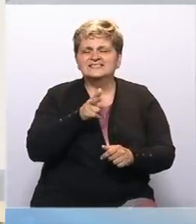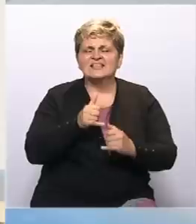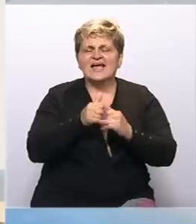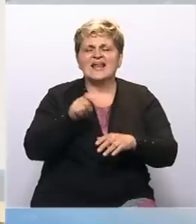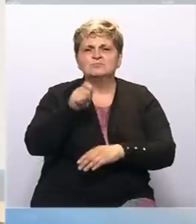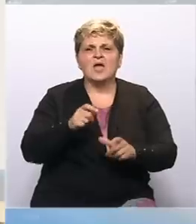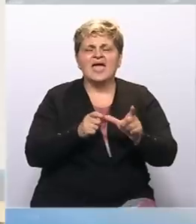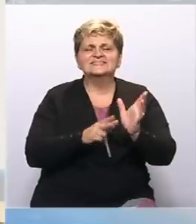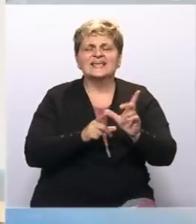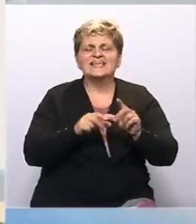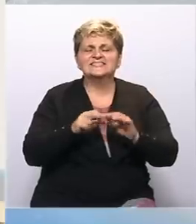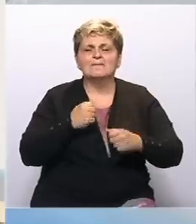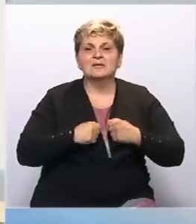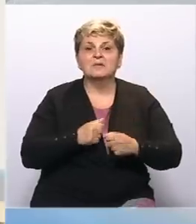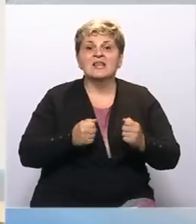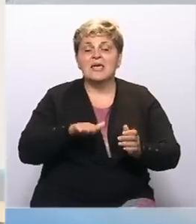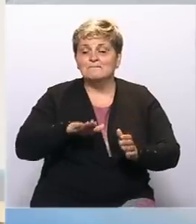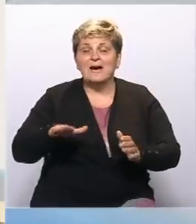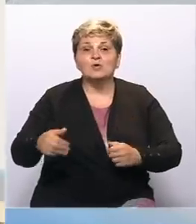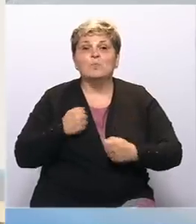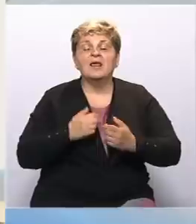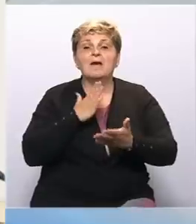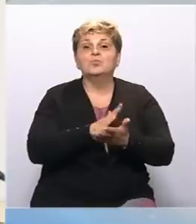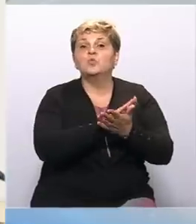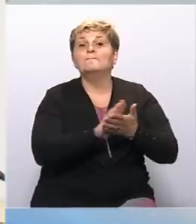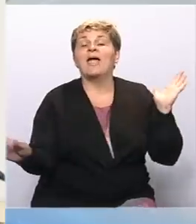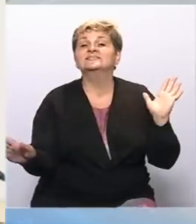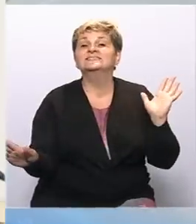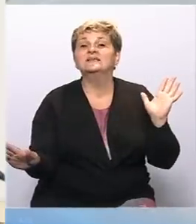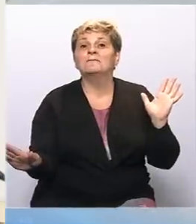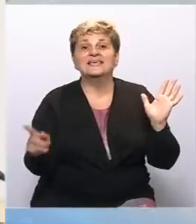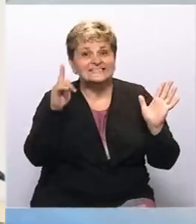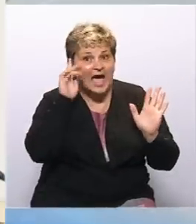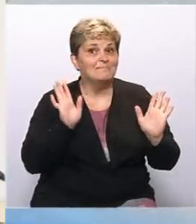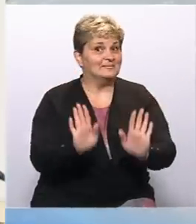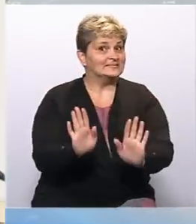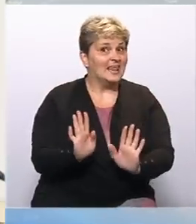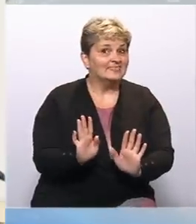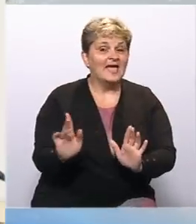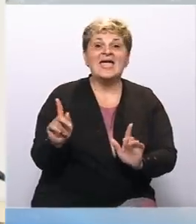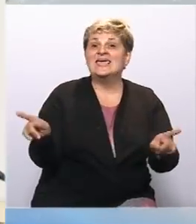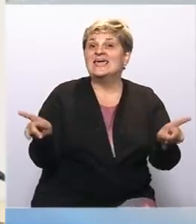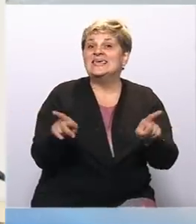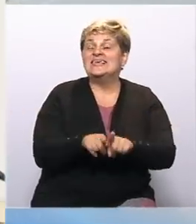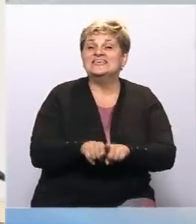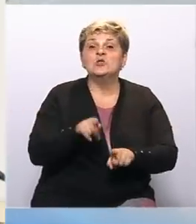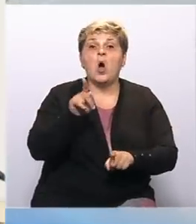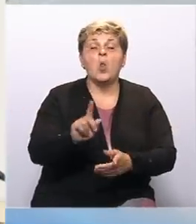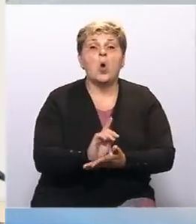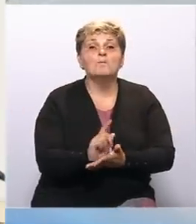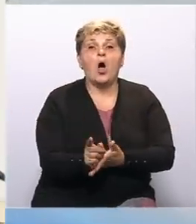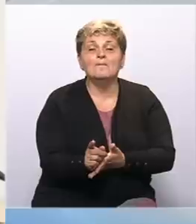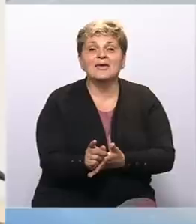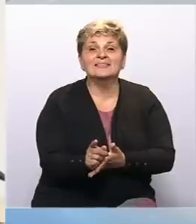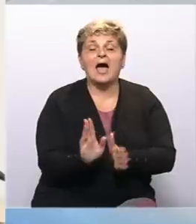Banja Luka, nego da parkinzi u Banja Luci budu besplatni, zamislite to, istog onog trenutka